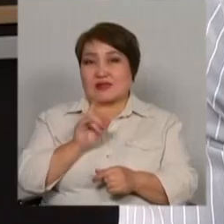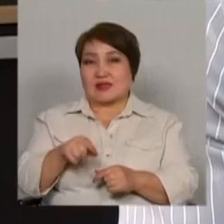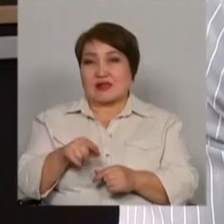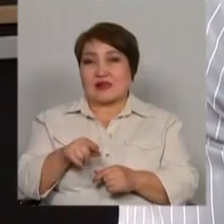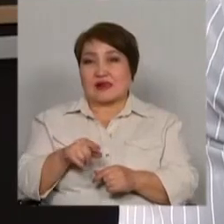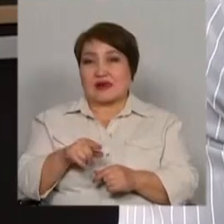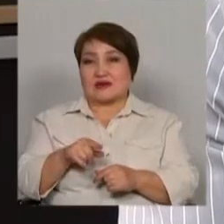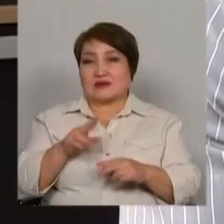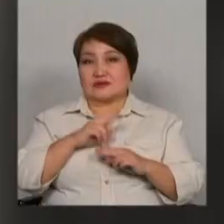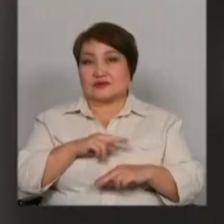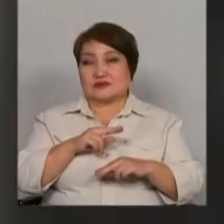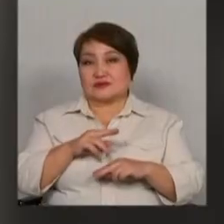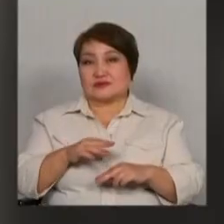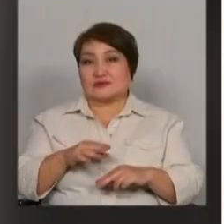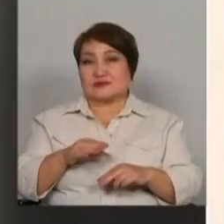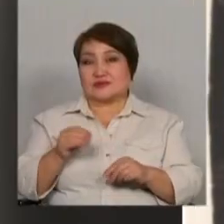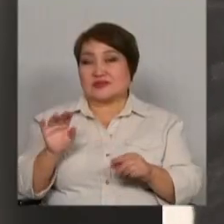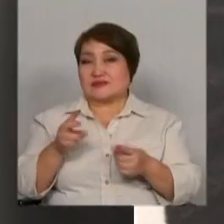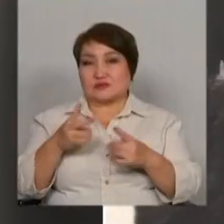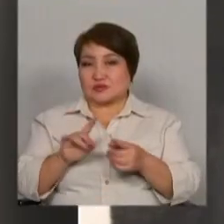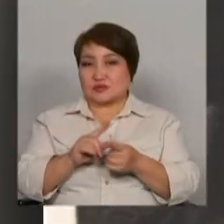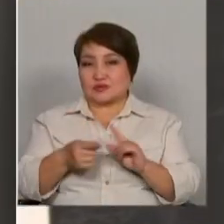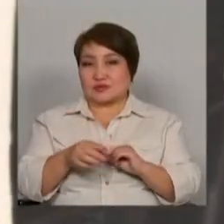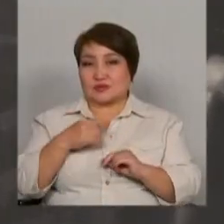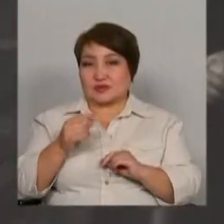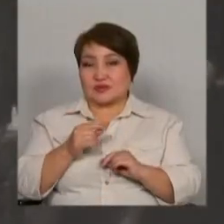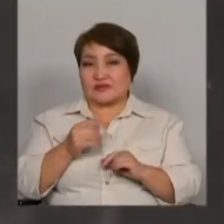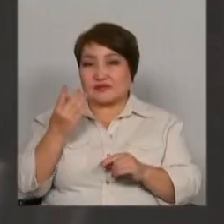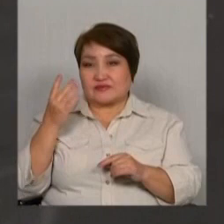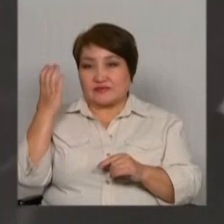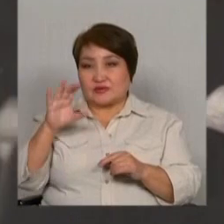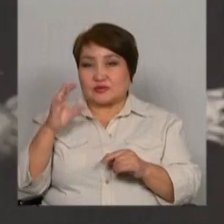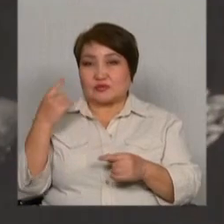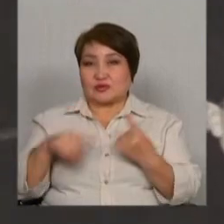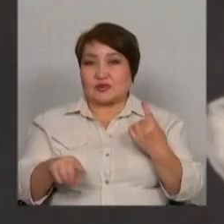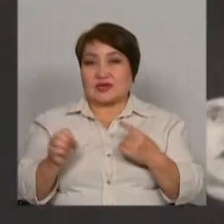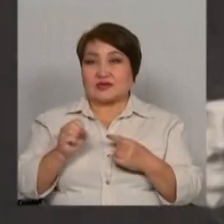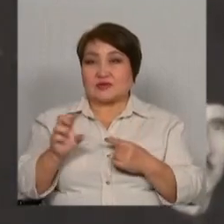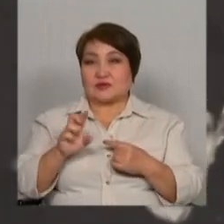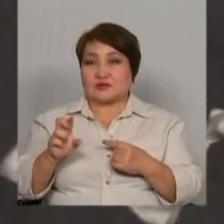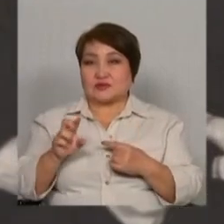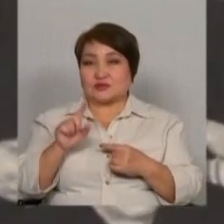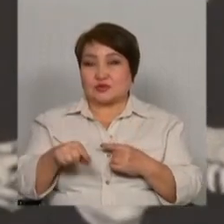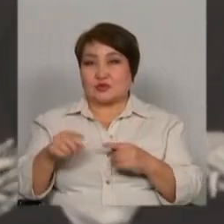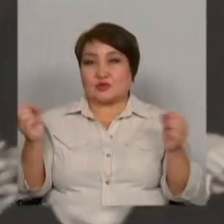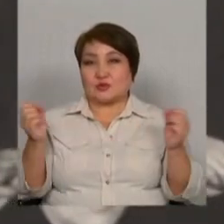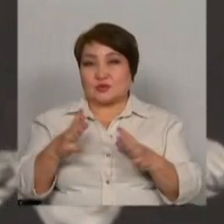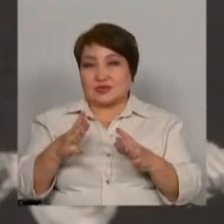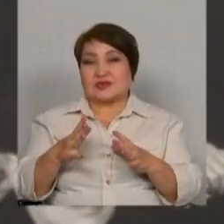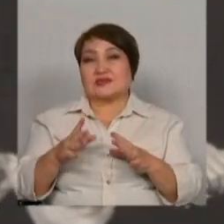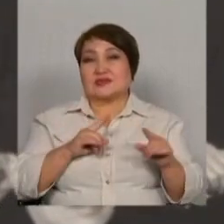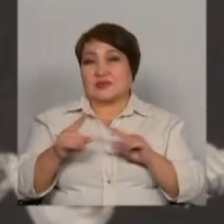әліпбиінен ауыстырудың қажеті жоқ деп. Видеодан бөлек Ахмет Байтұрсынұлының сол құрылтайда түскен, бұрын деректер базасында жоқ